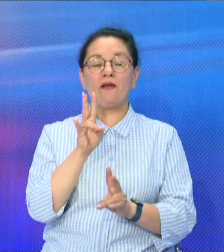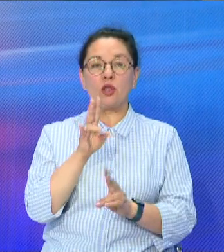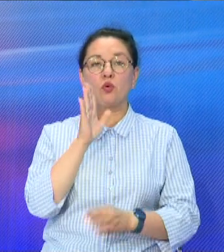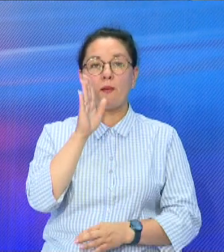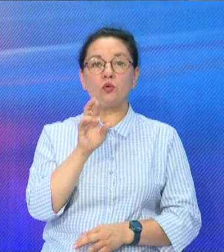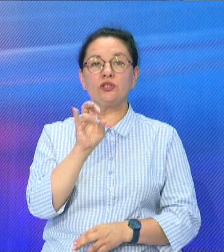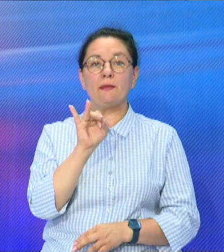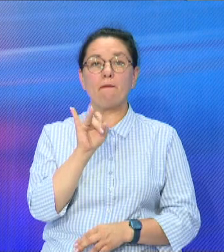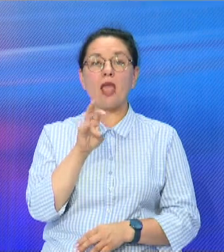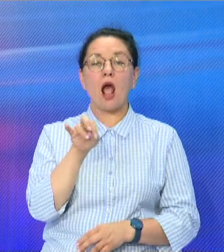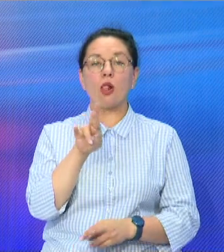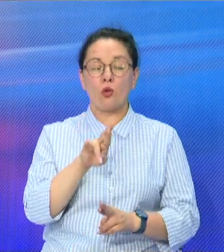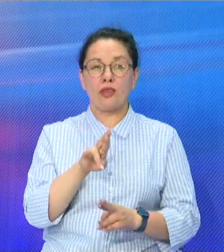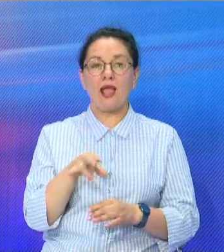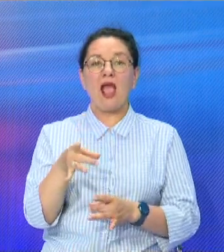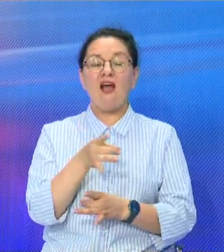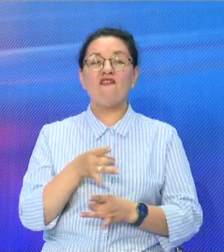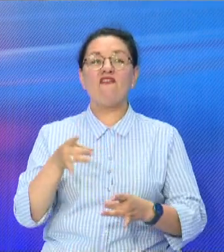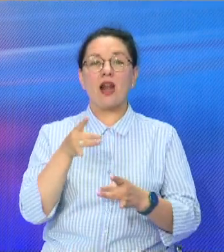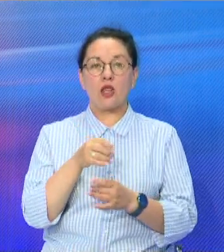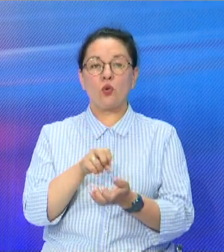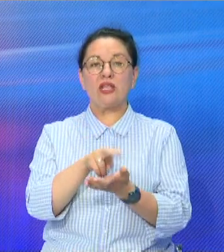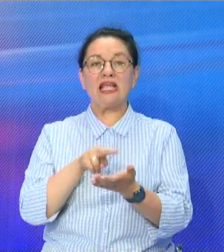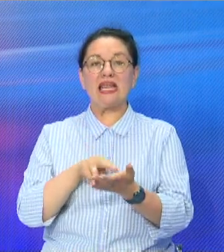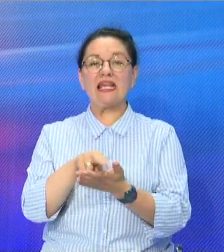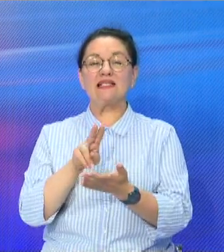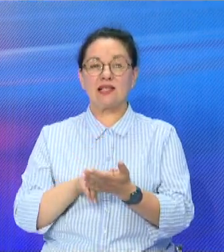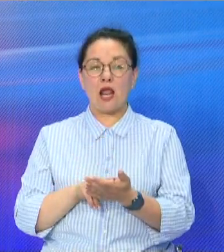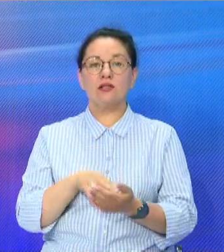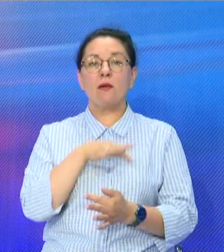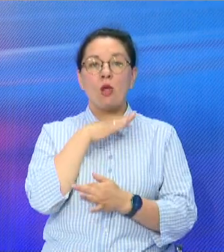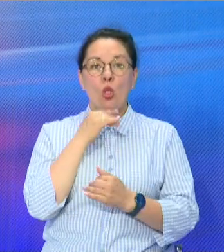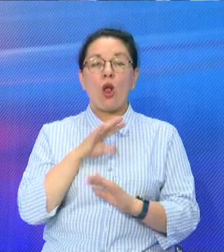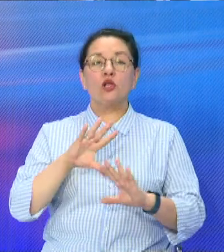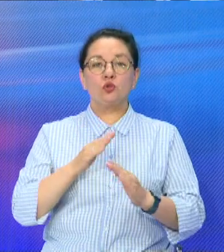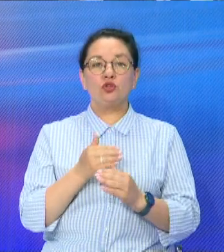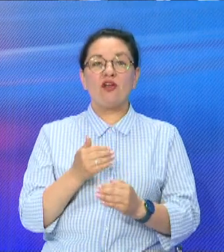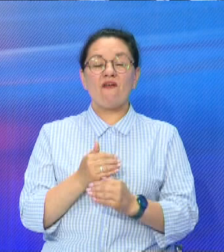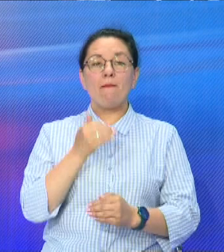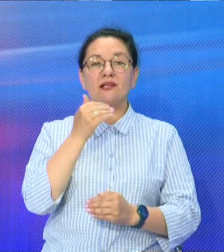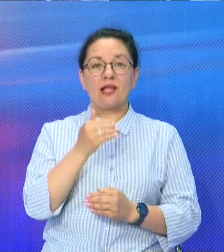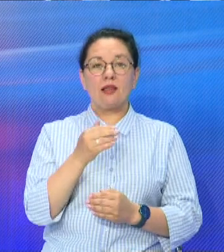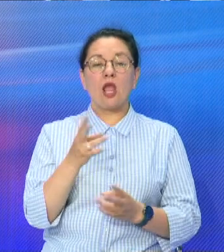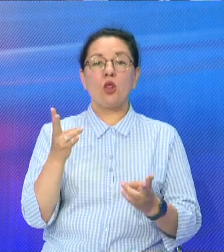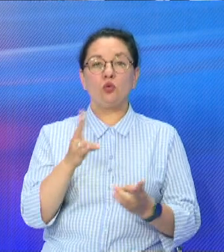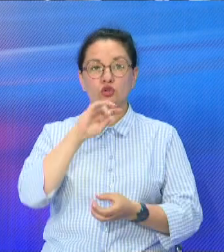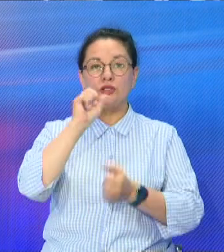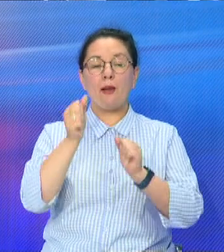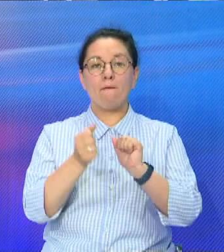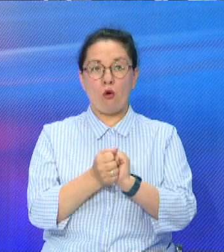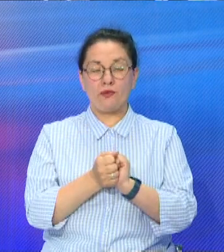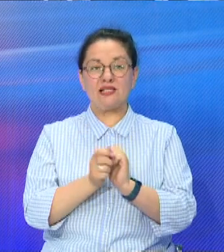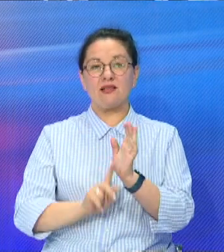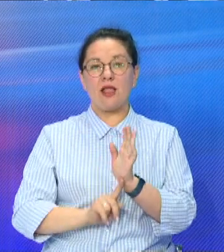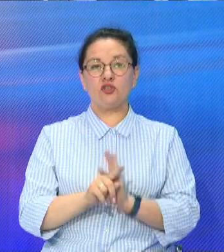могу специалисты ору июня поранишь ему регистрируются выпадки с последнего треба по метать початок усих испытал